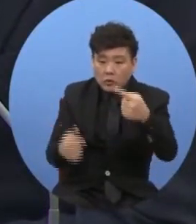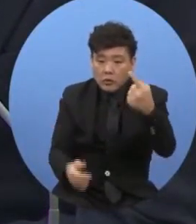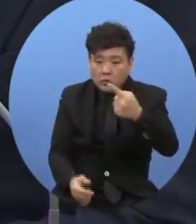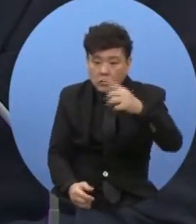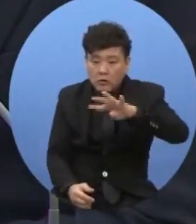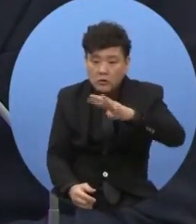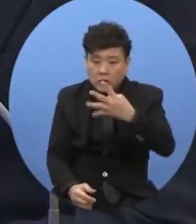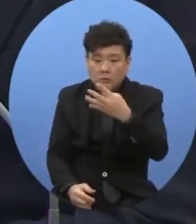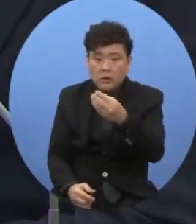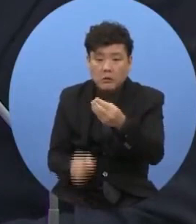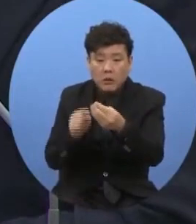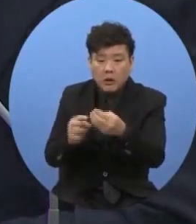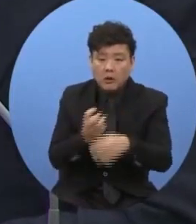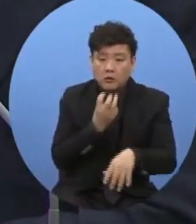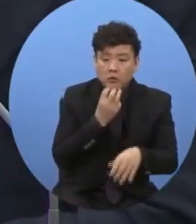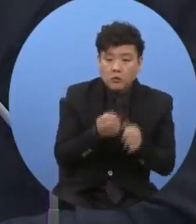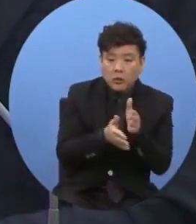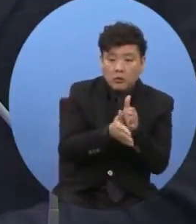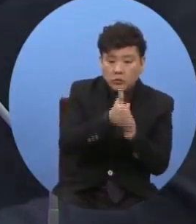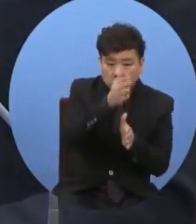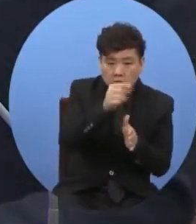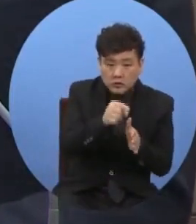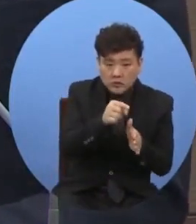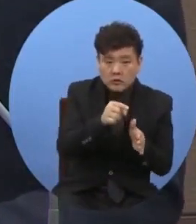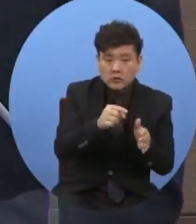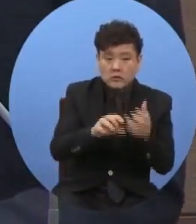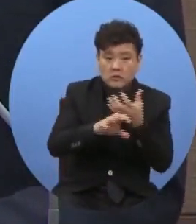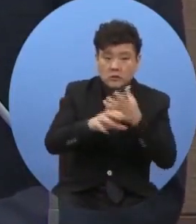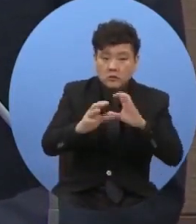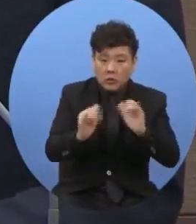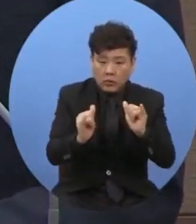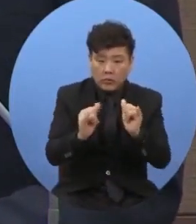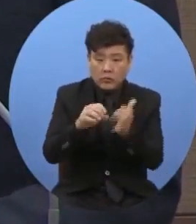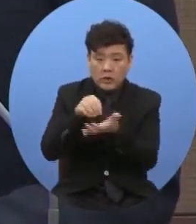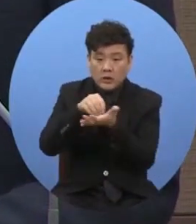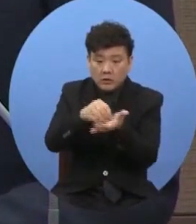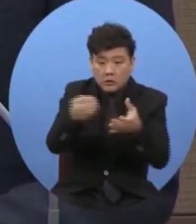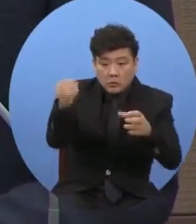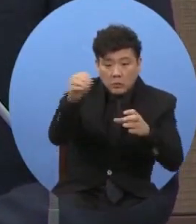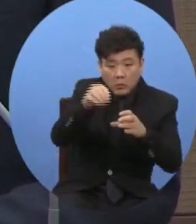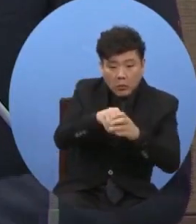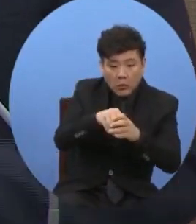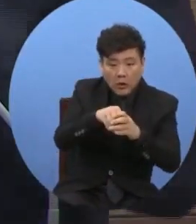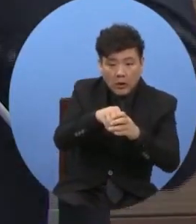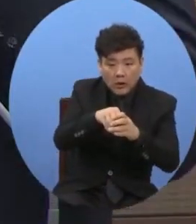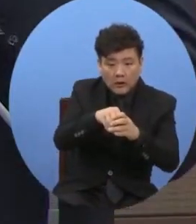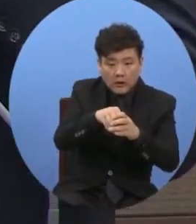넘어섰고요. 서울시는 지금 그 외국인 등록까지 해서